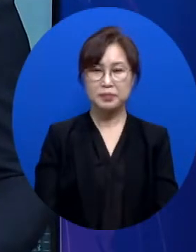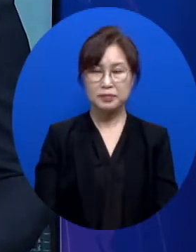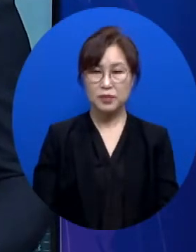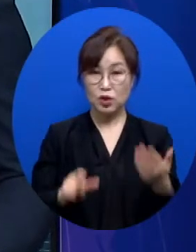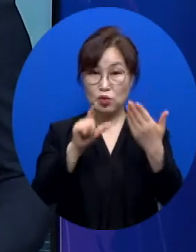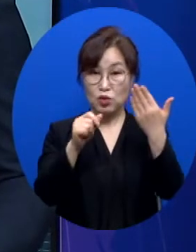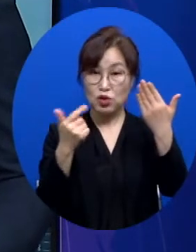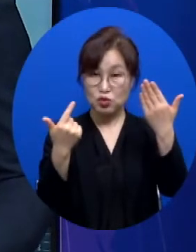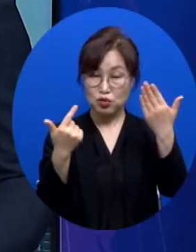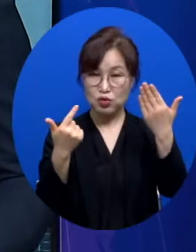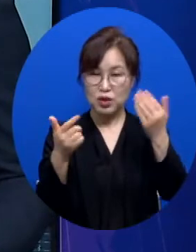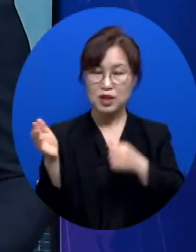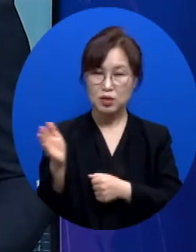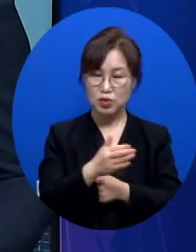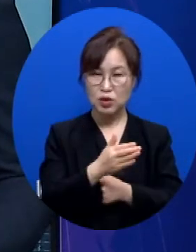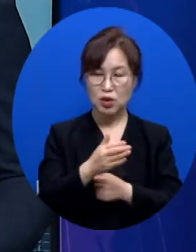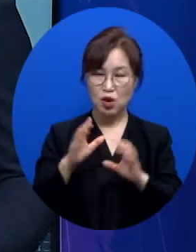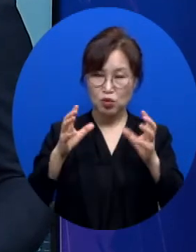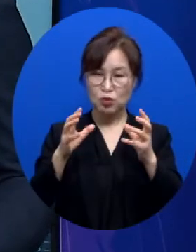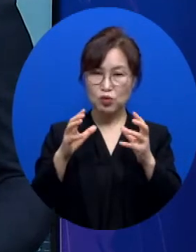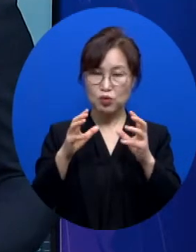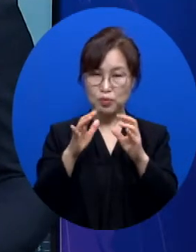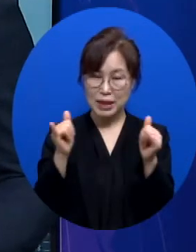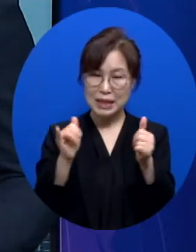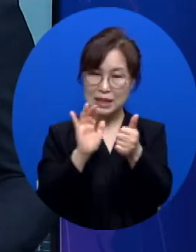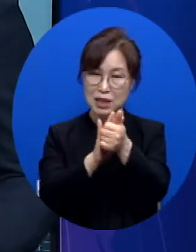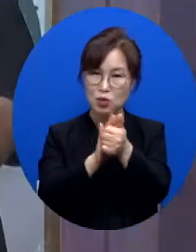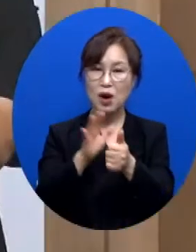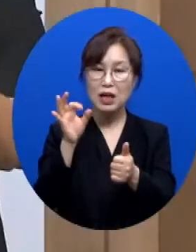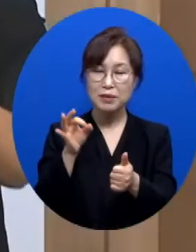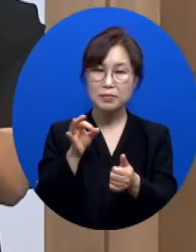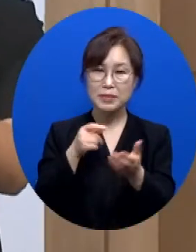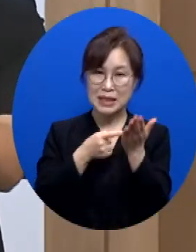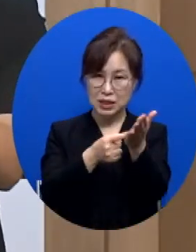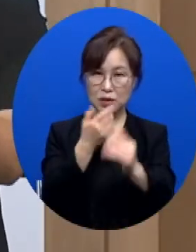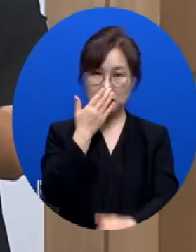9월 6일부터 코로나 국민지원금을 신청할 수 있습니다.